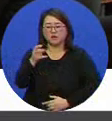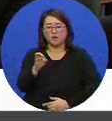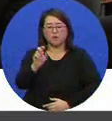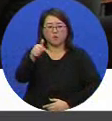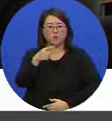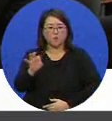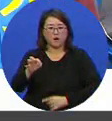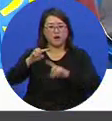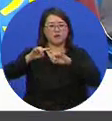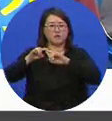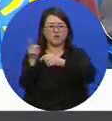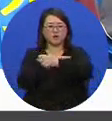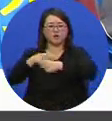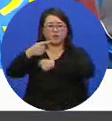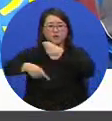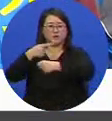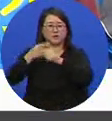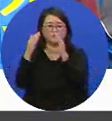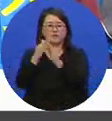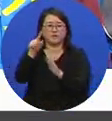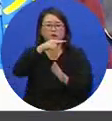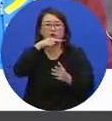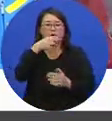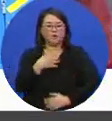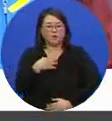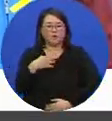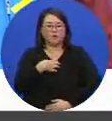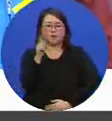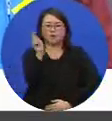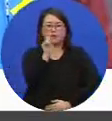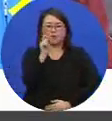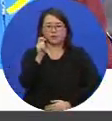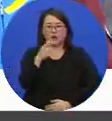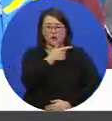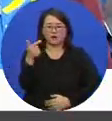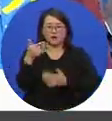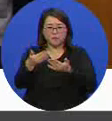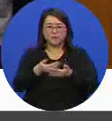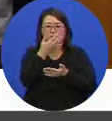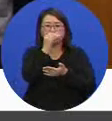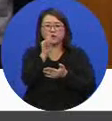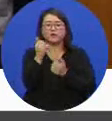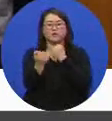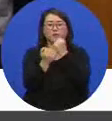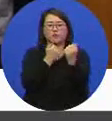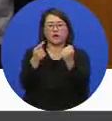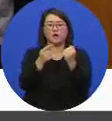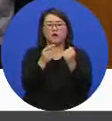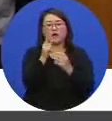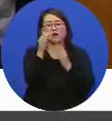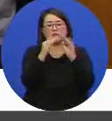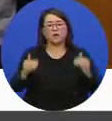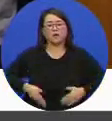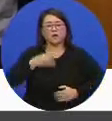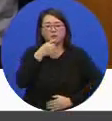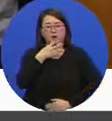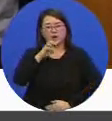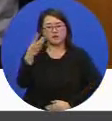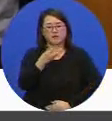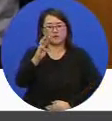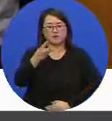않고 운영 중 피해 역시 고창 주민이 더 큰데도 전남과 영광이 지난 10년간 3,300억